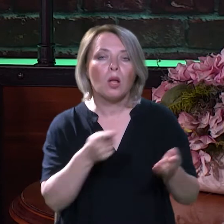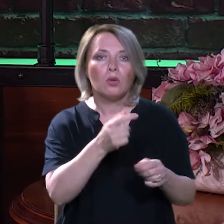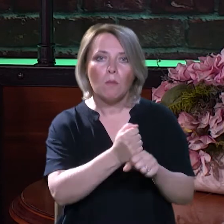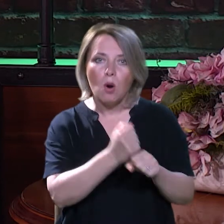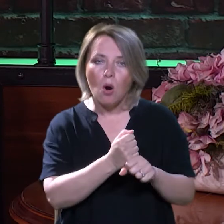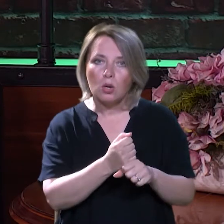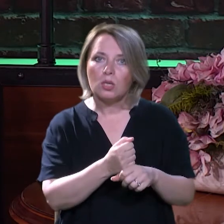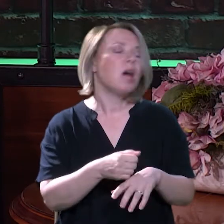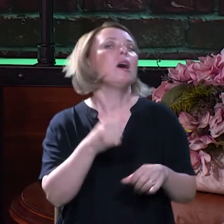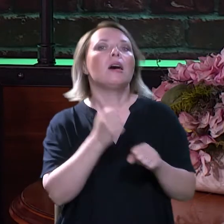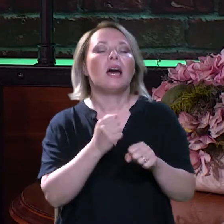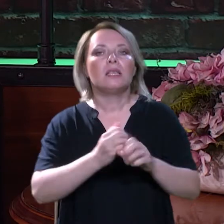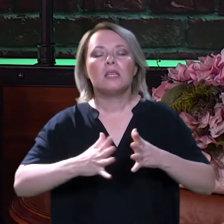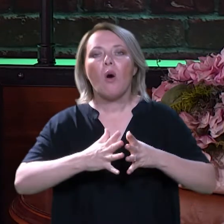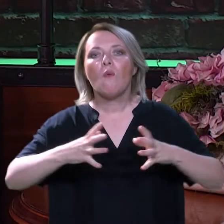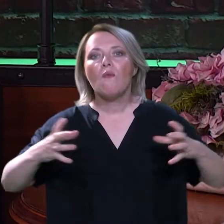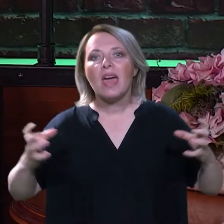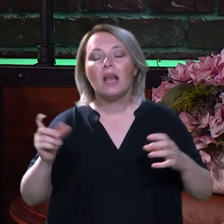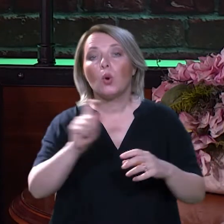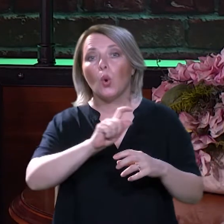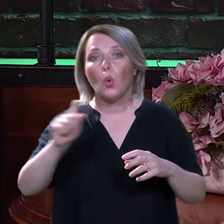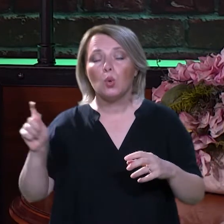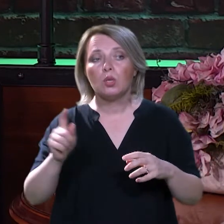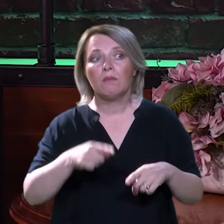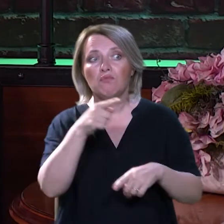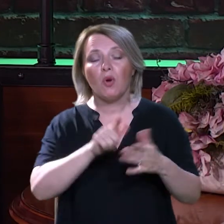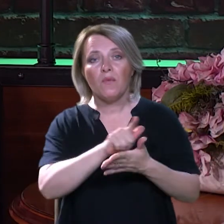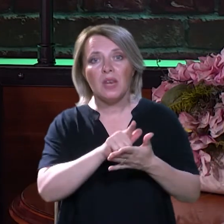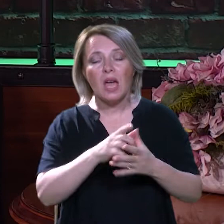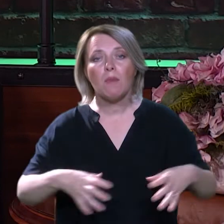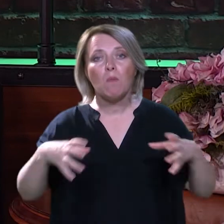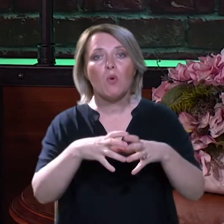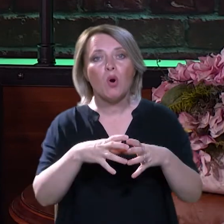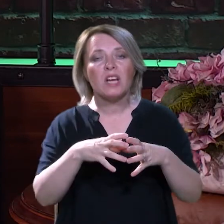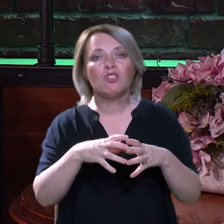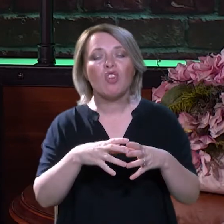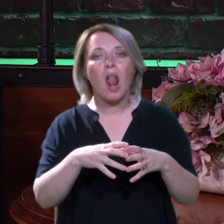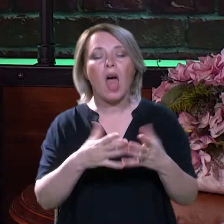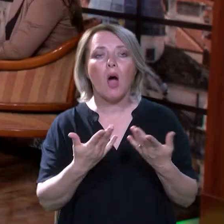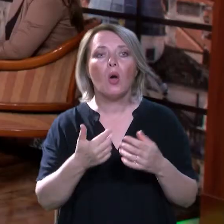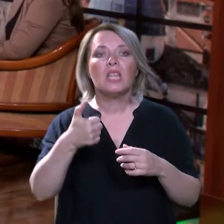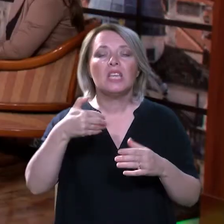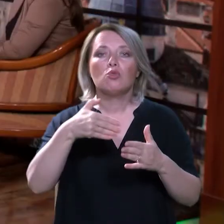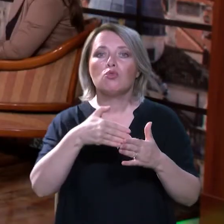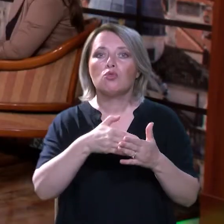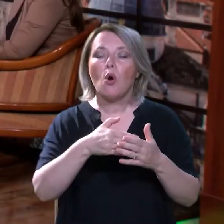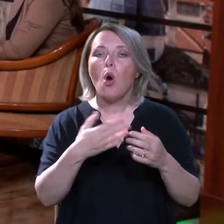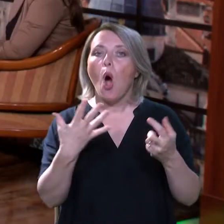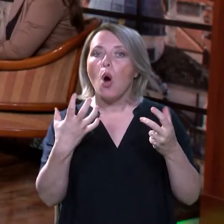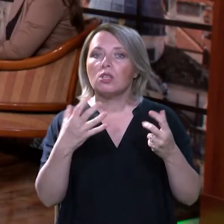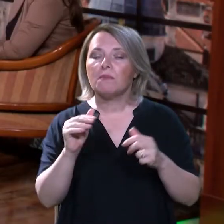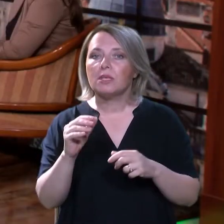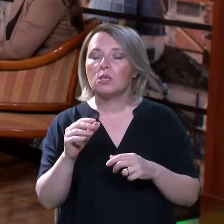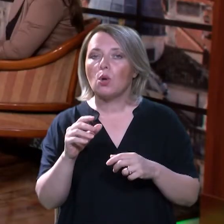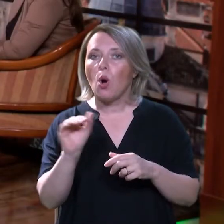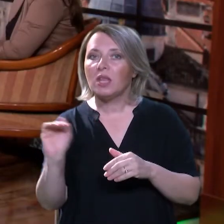Radi se dakle o dosta velikoj ustanovi koja je tada, kad sam se ja zaposlila, obuhvaćala oko 1800 djece. A